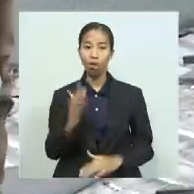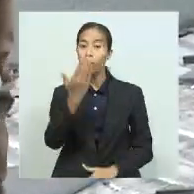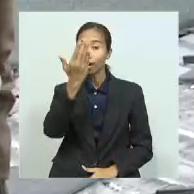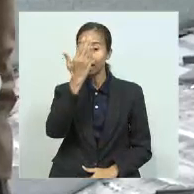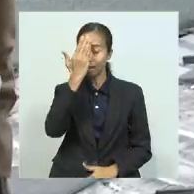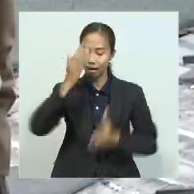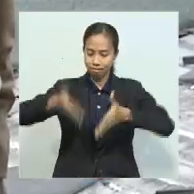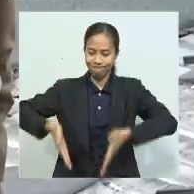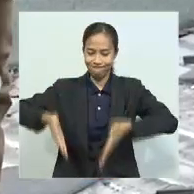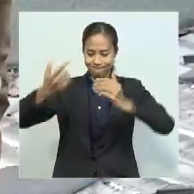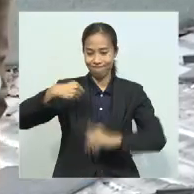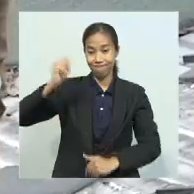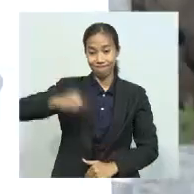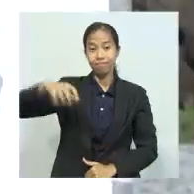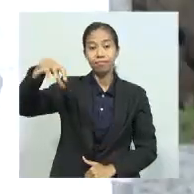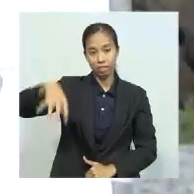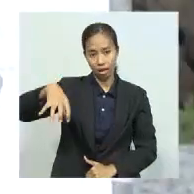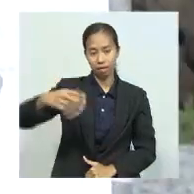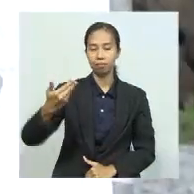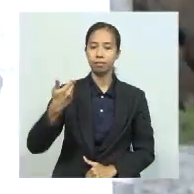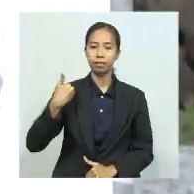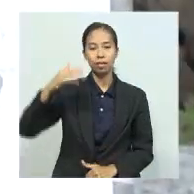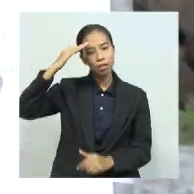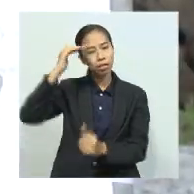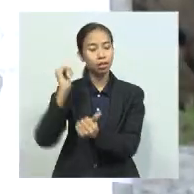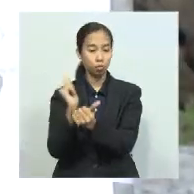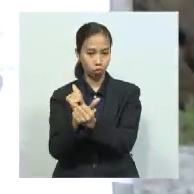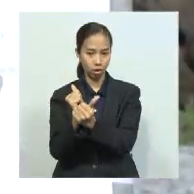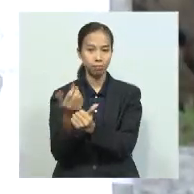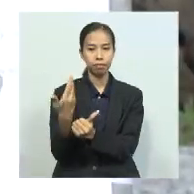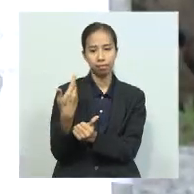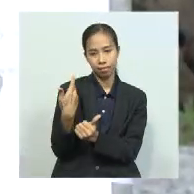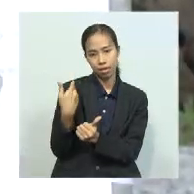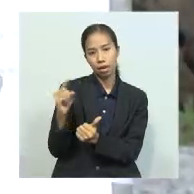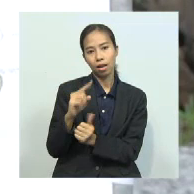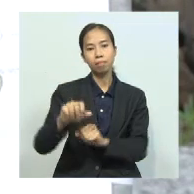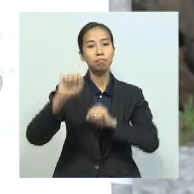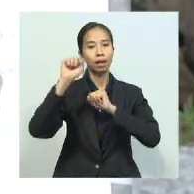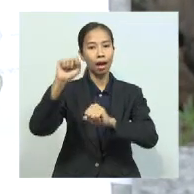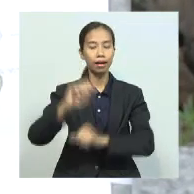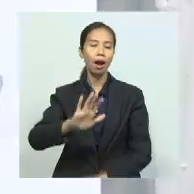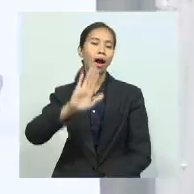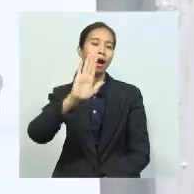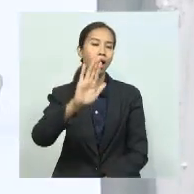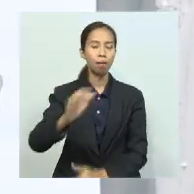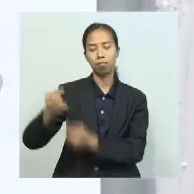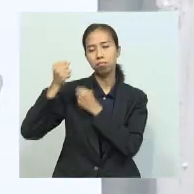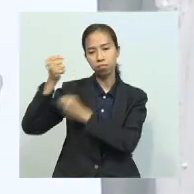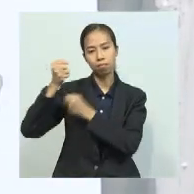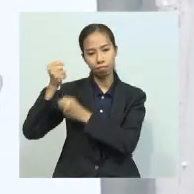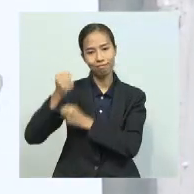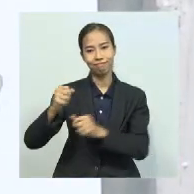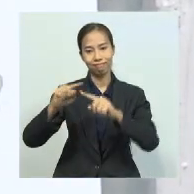อาคารสำนักงานศาลรัฐธรรมนูญกองบัญชาการตำรวจนครบาลได้นำประกาศคำสั่งห้ามชุมนุมในพื้นที่สาธาร